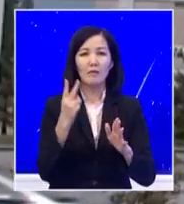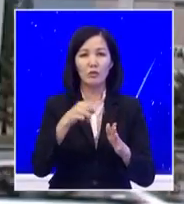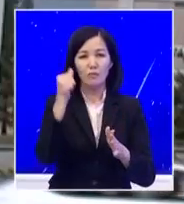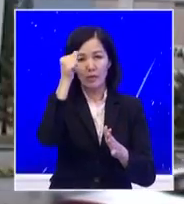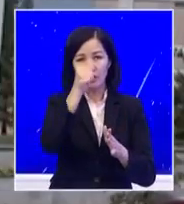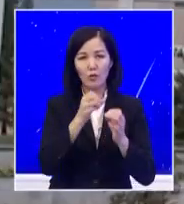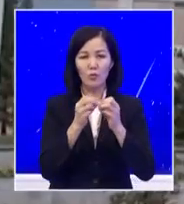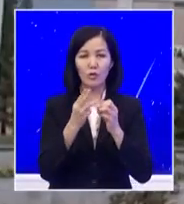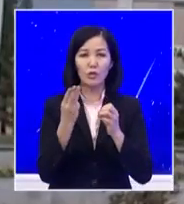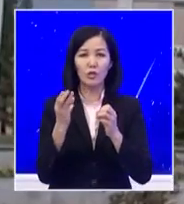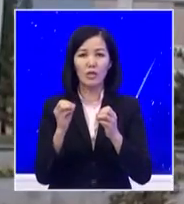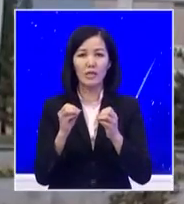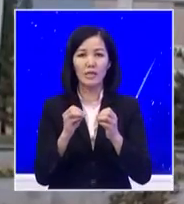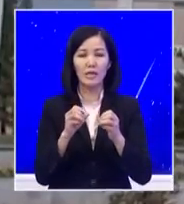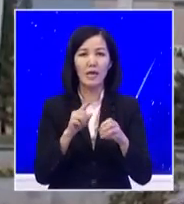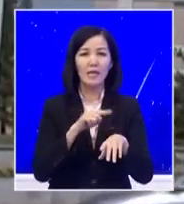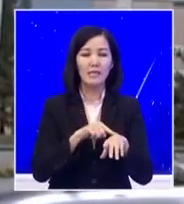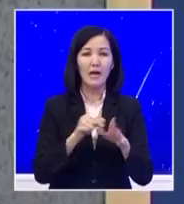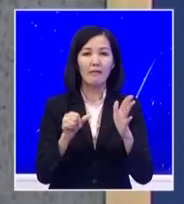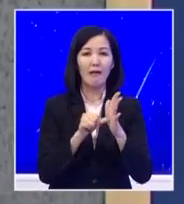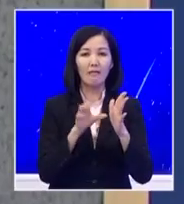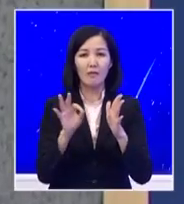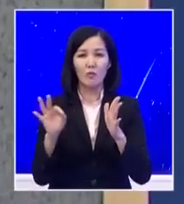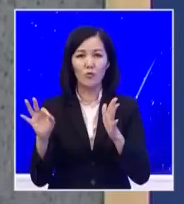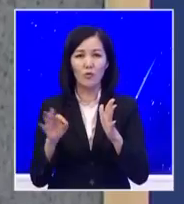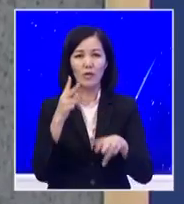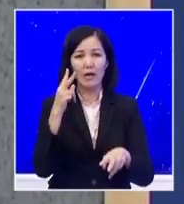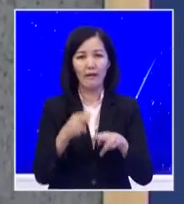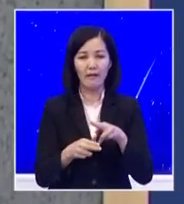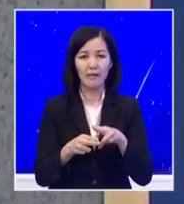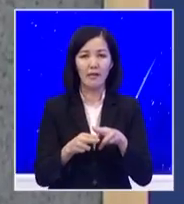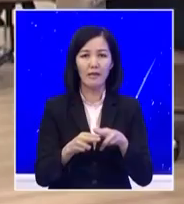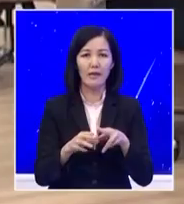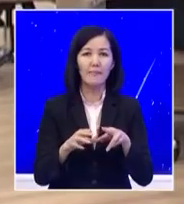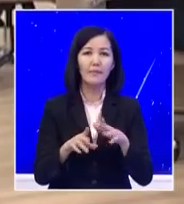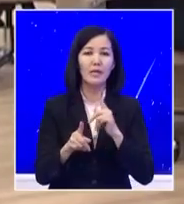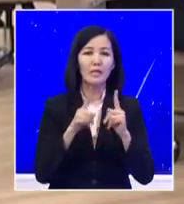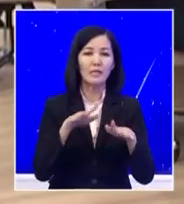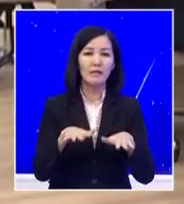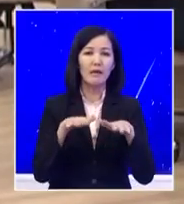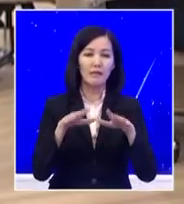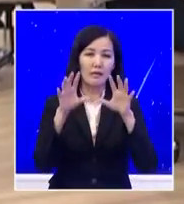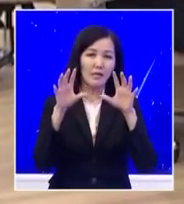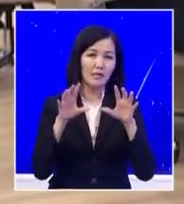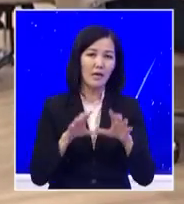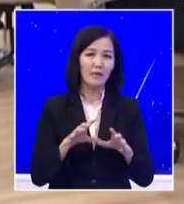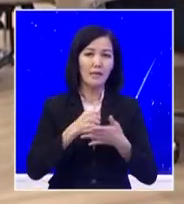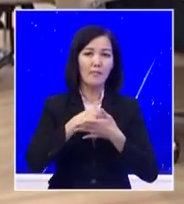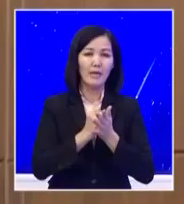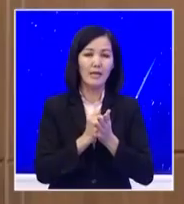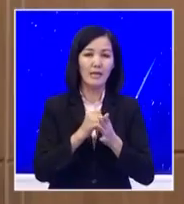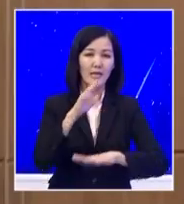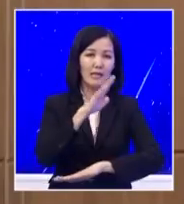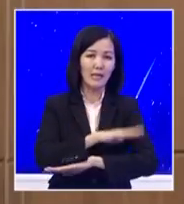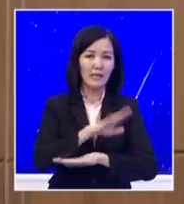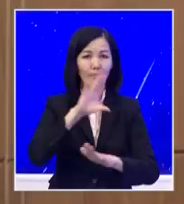жылғы 12 шілдеде сағат 18:00-де аяқталады. Сенаттың конституциялық заңда белгіленген тәртіппен әрбір облыстан,